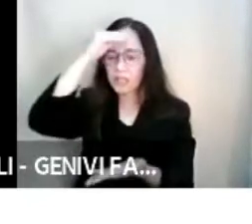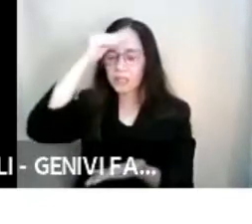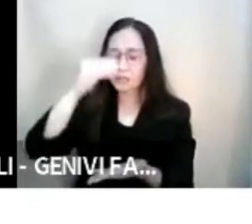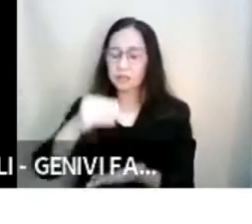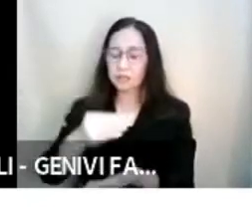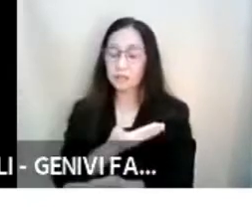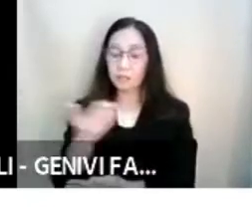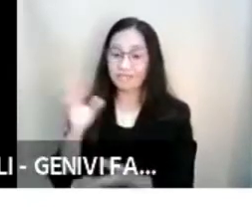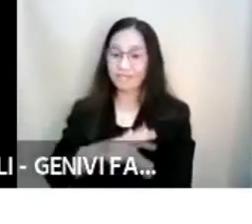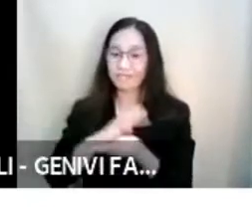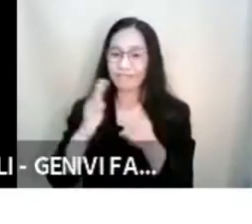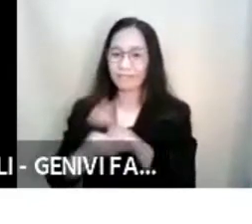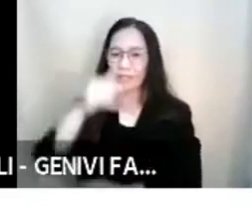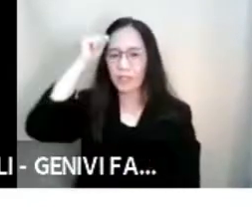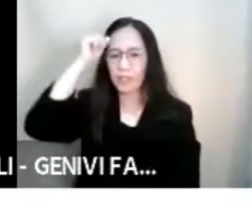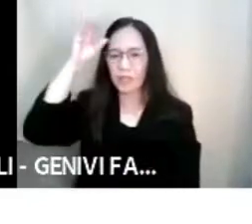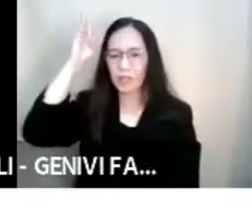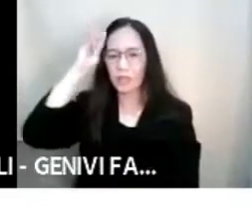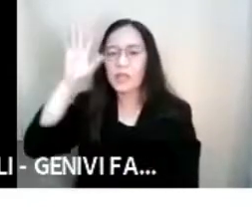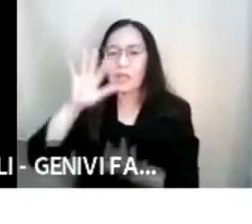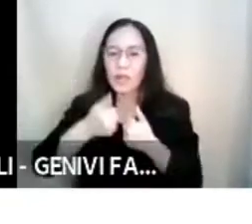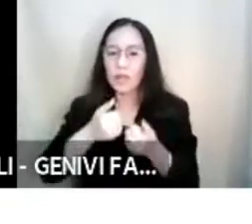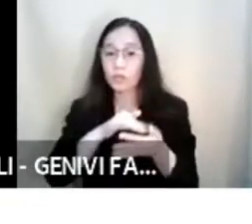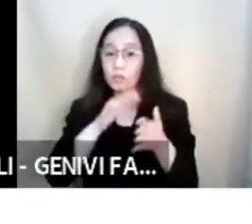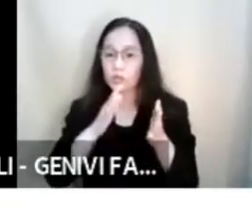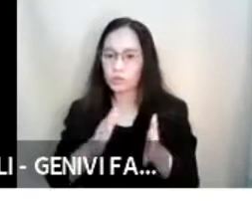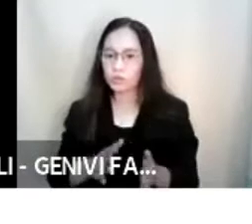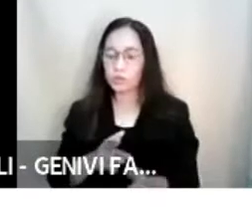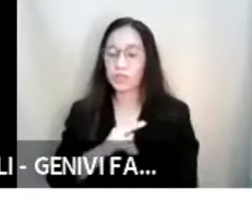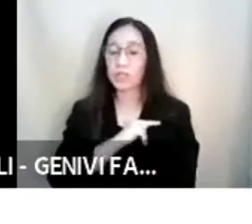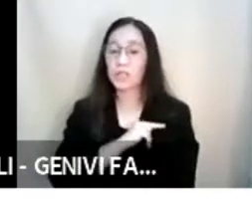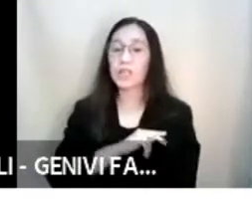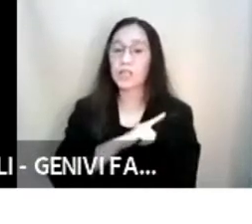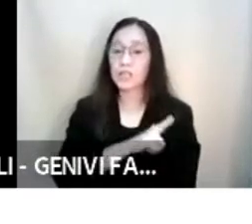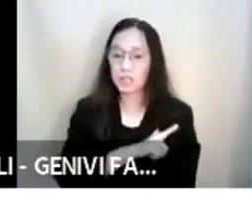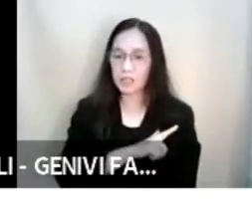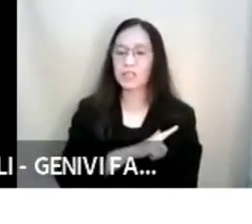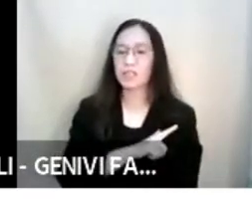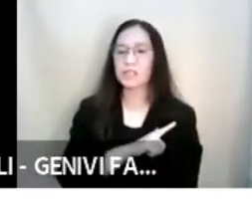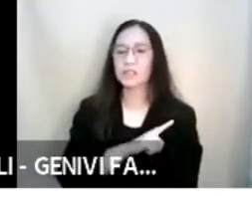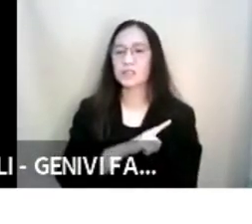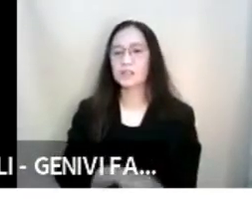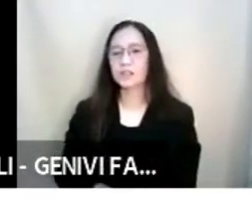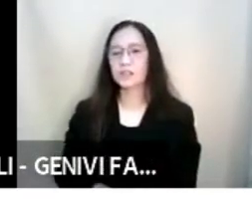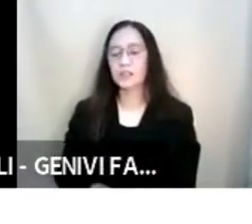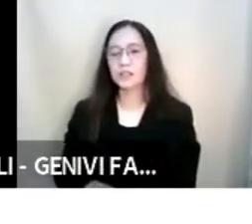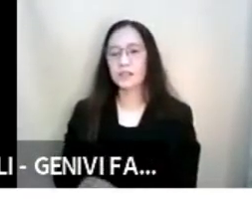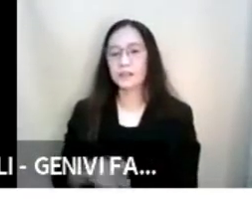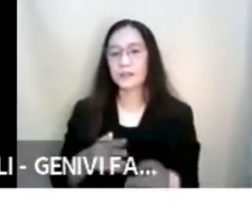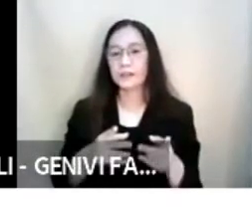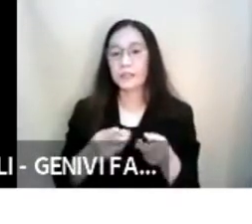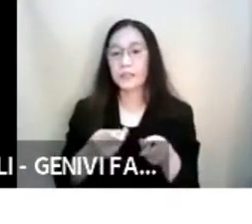become aware of when the student is actually in the natural setting of where they need to learn the skill.